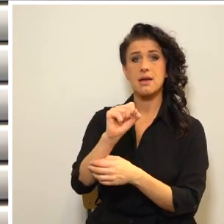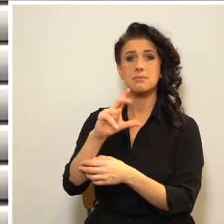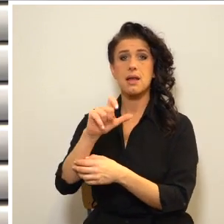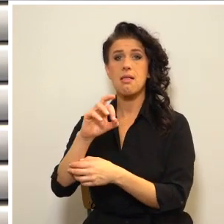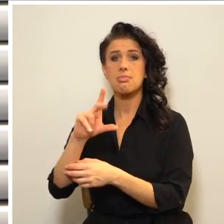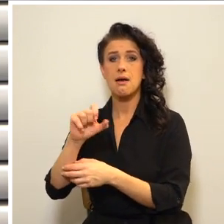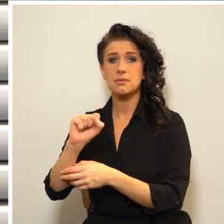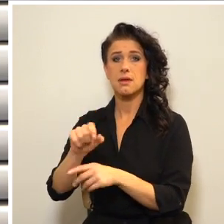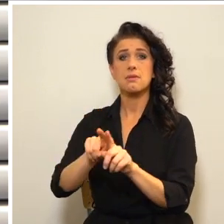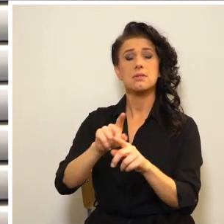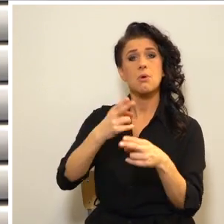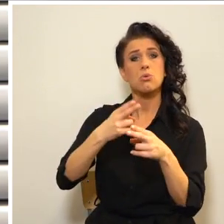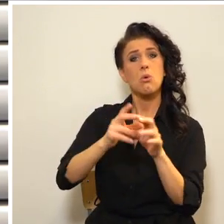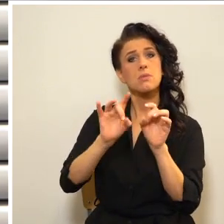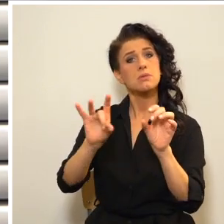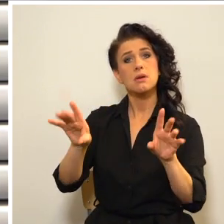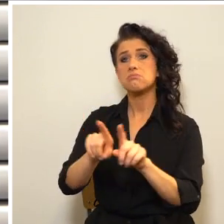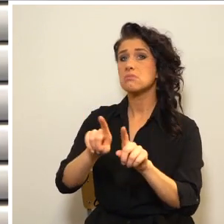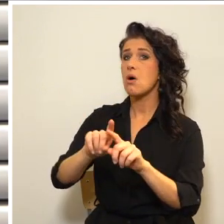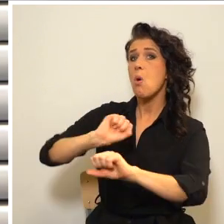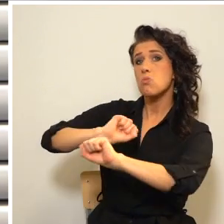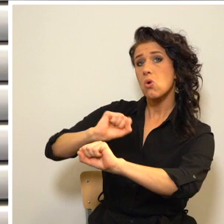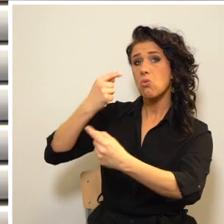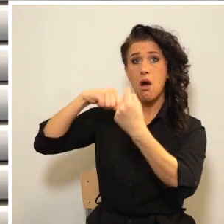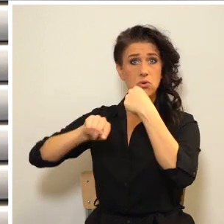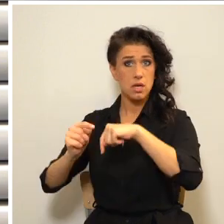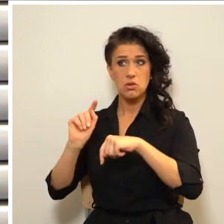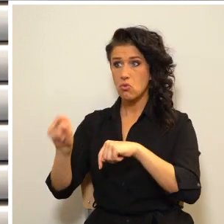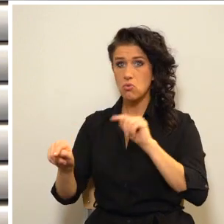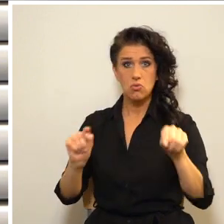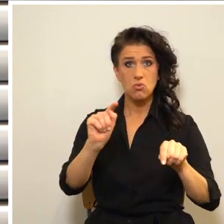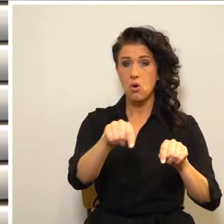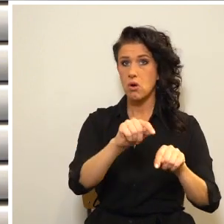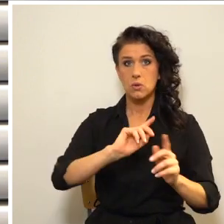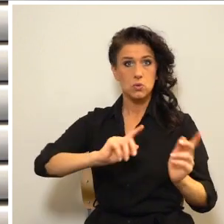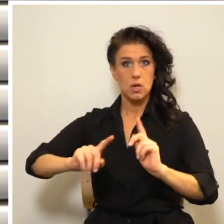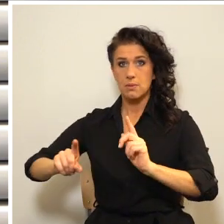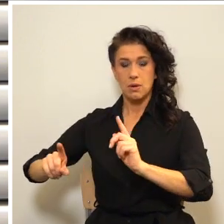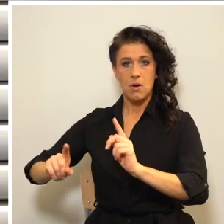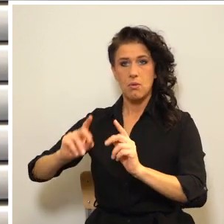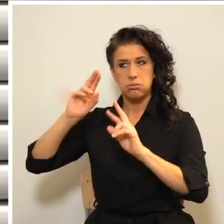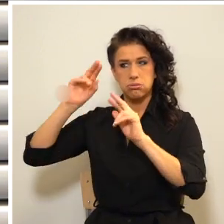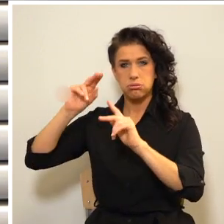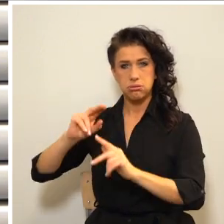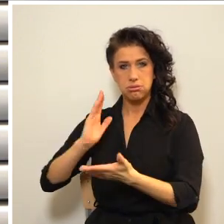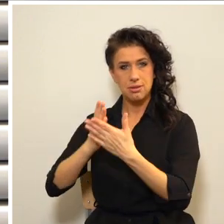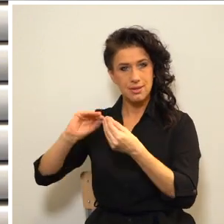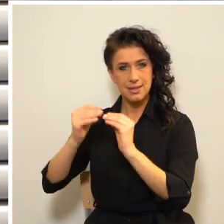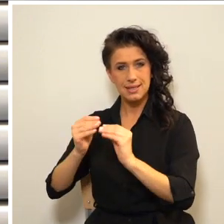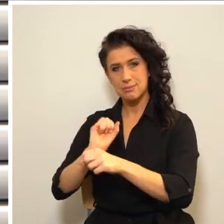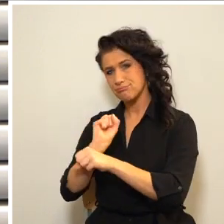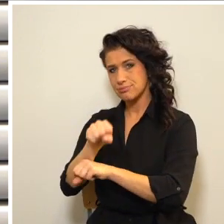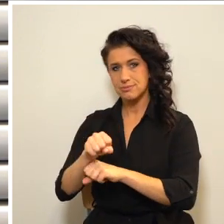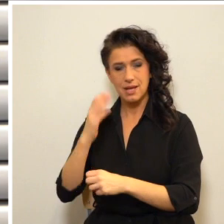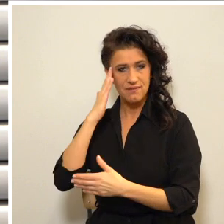chorobami zakaźnymi immunologii w ogóle bardzo szybko rozpracowali różnego typu problemy My już w tej chwili